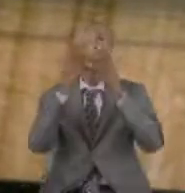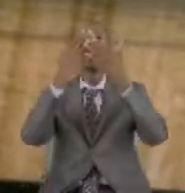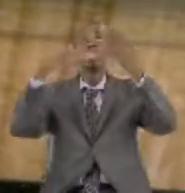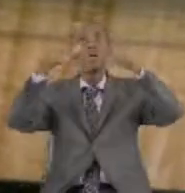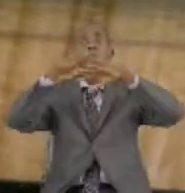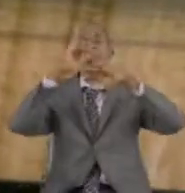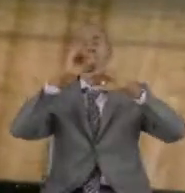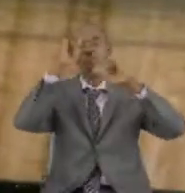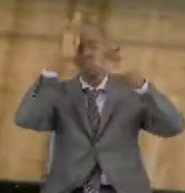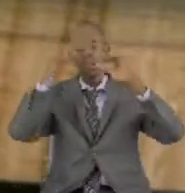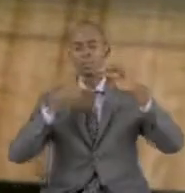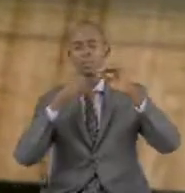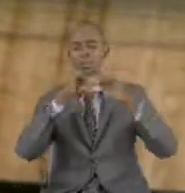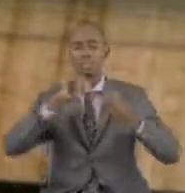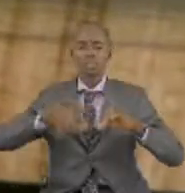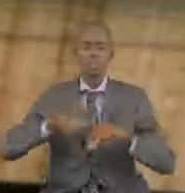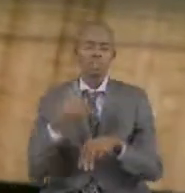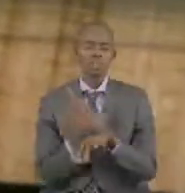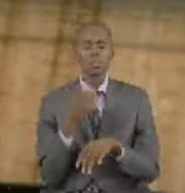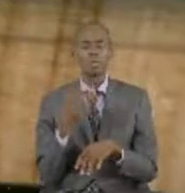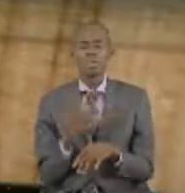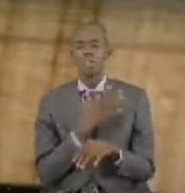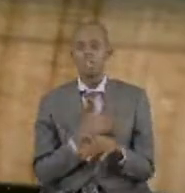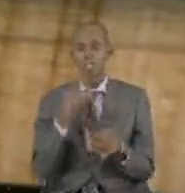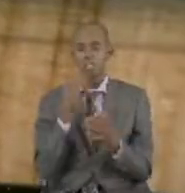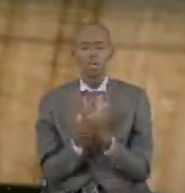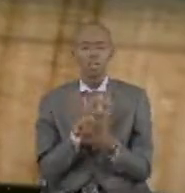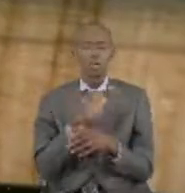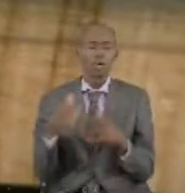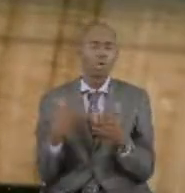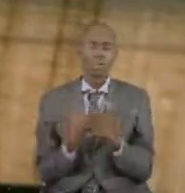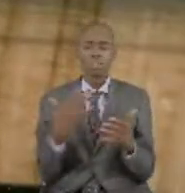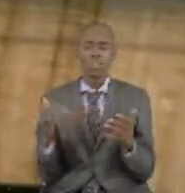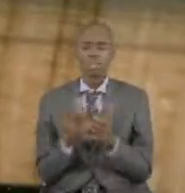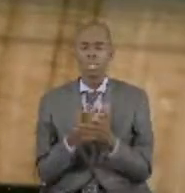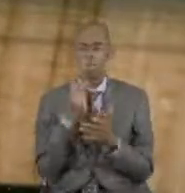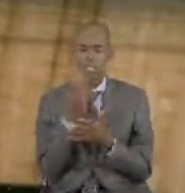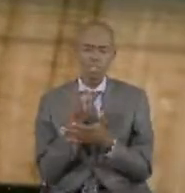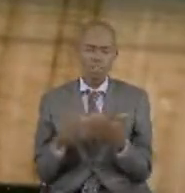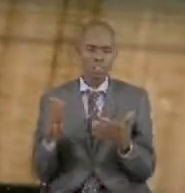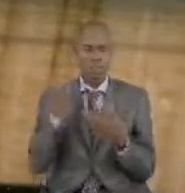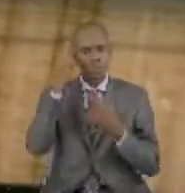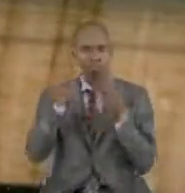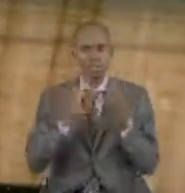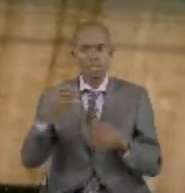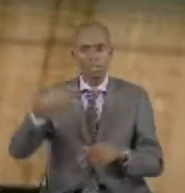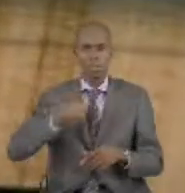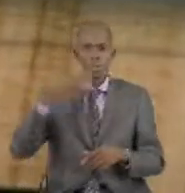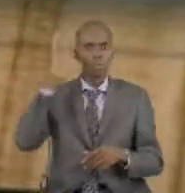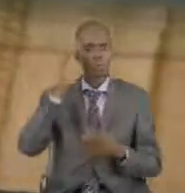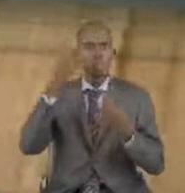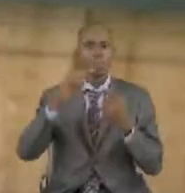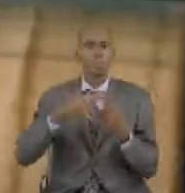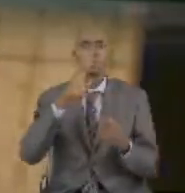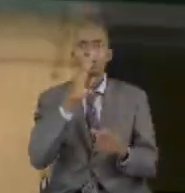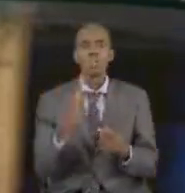pas ordonné et de tout ce qui est écrit mot concernant doit s'accomplir les